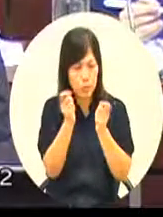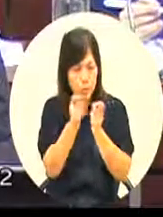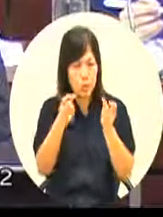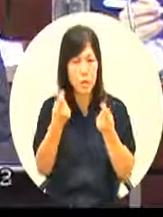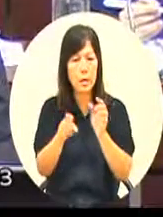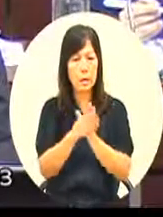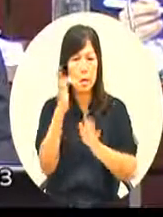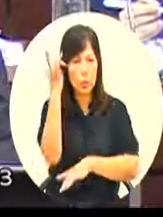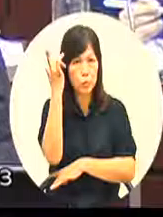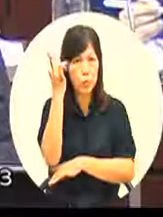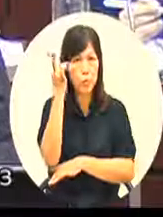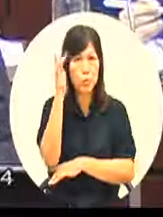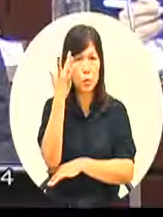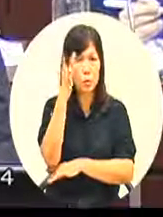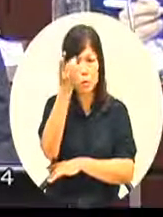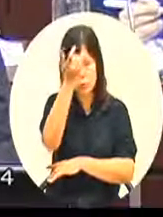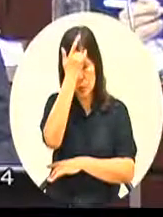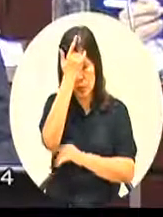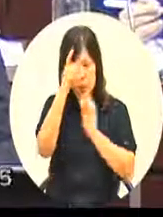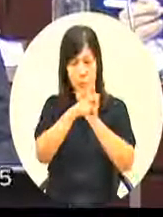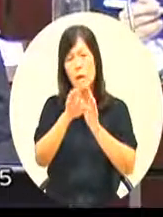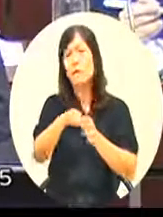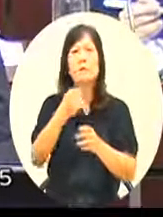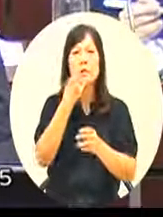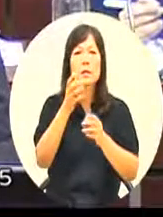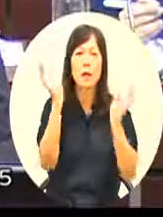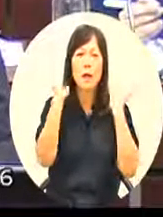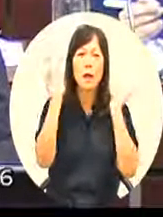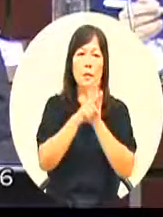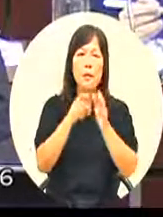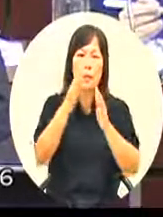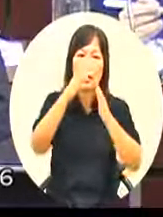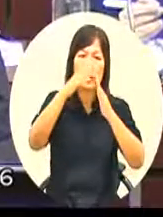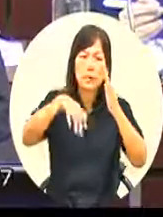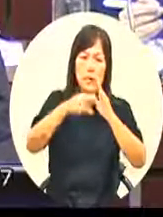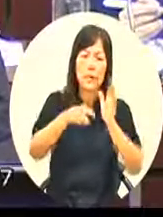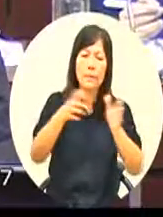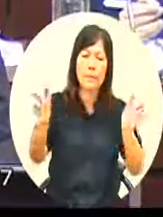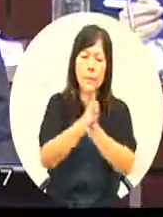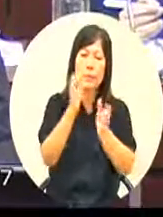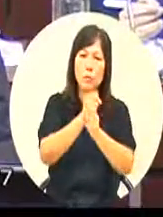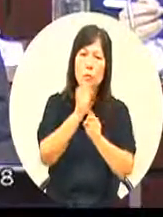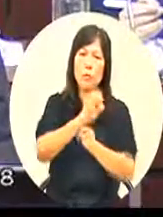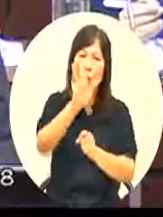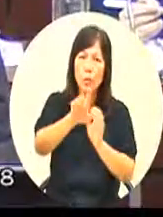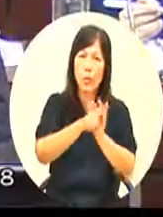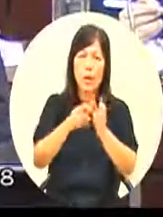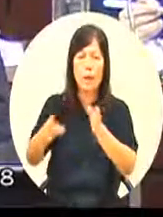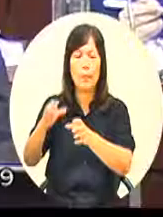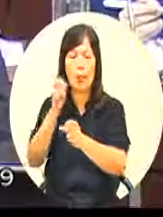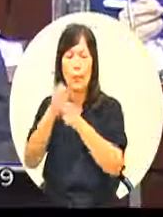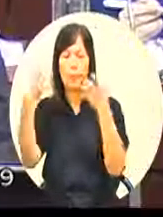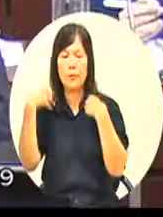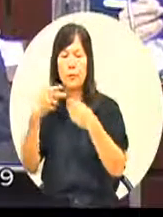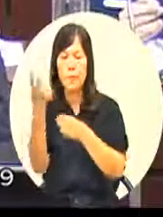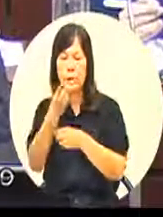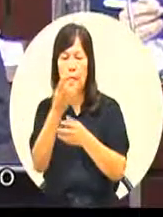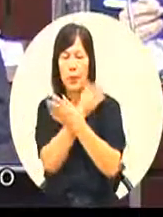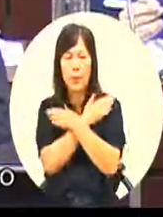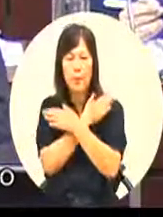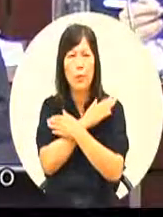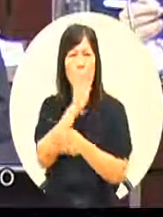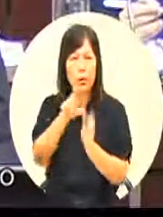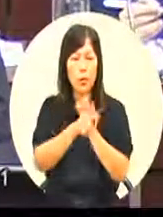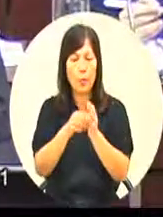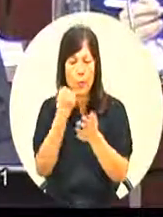树德科技大学叫做儿童与家庭这个服务学系的合作蛮好，他经营了2个非营利幼儿园，所以我们会盘